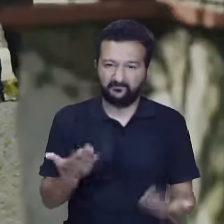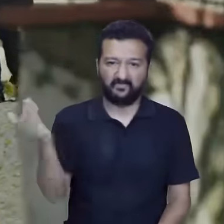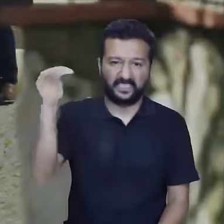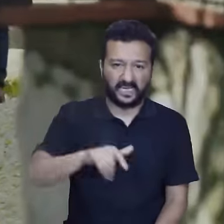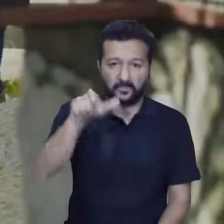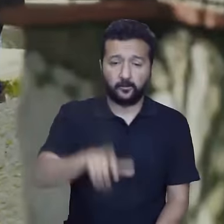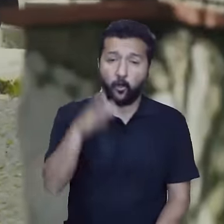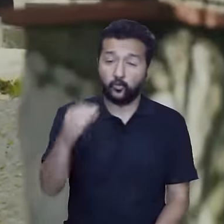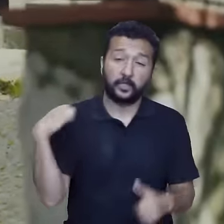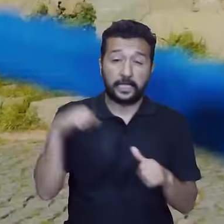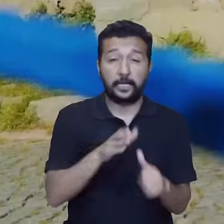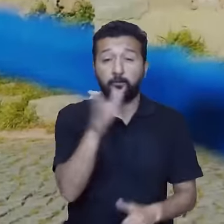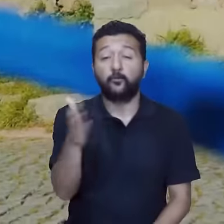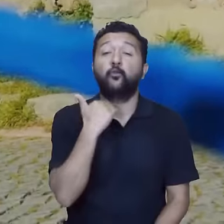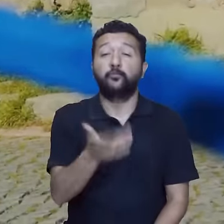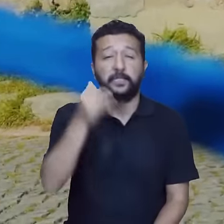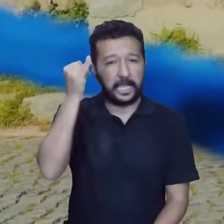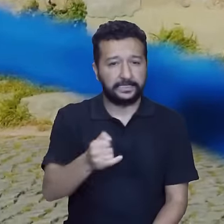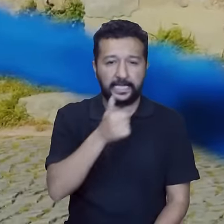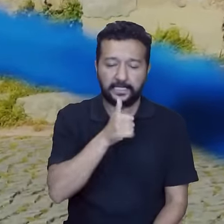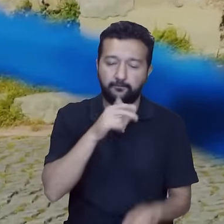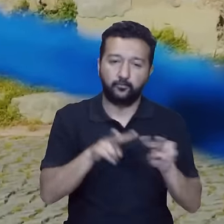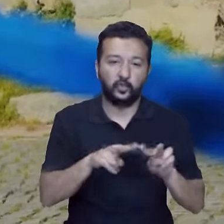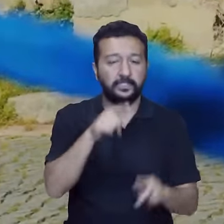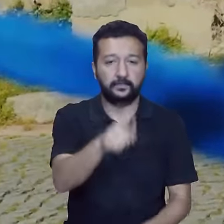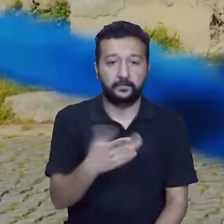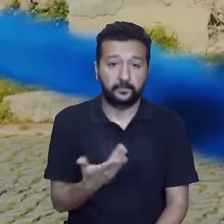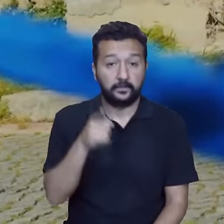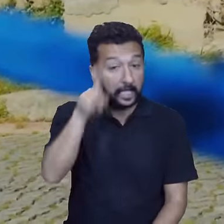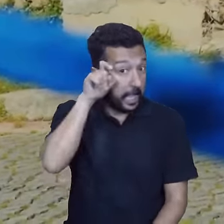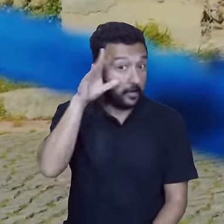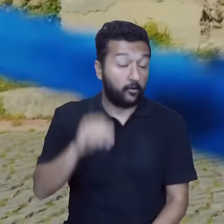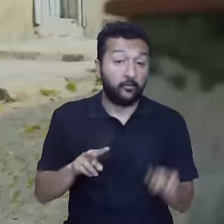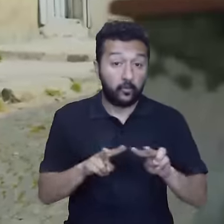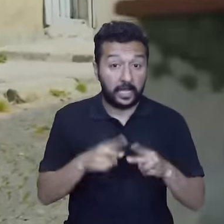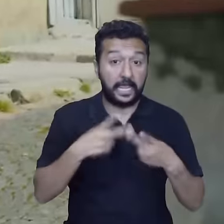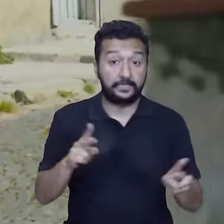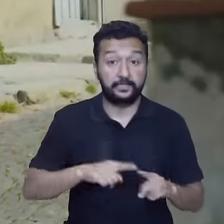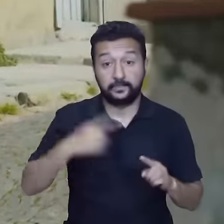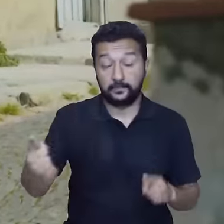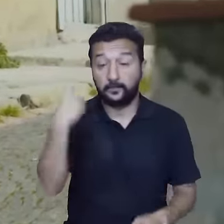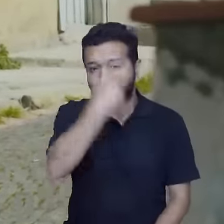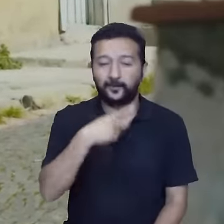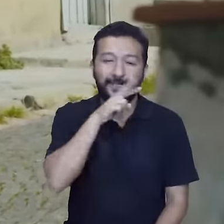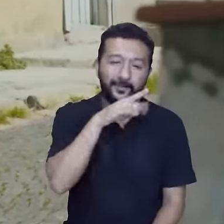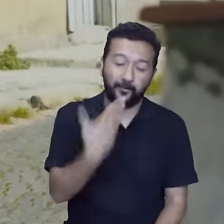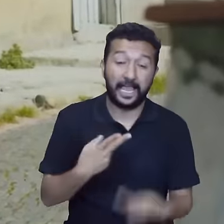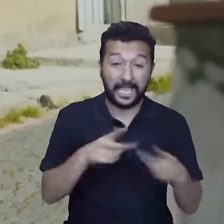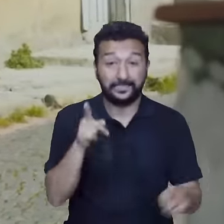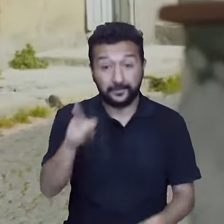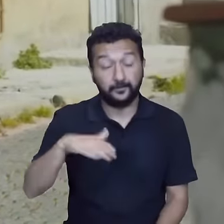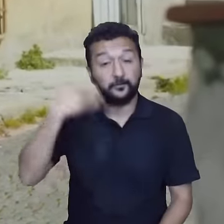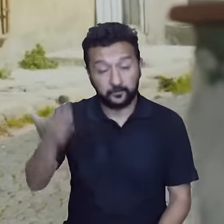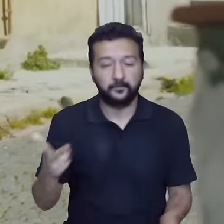Gelişin olsun da dönüşün olmasın alçak Münir. Akıllı ol Münir. Açılışa kadar yüzüne gül.